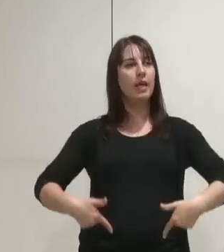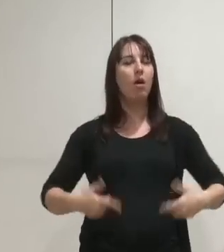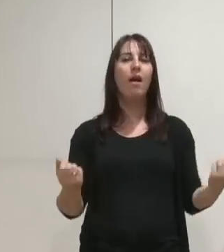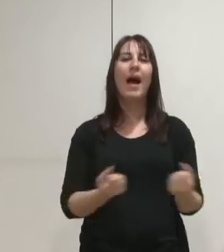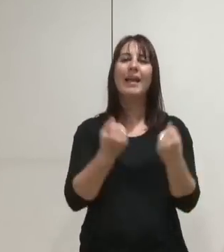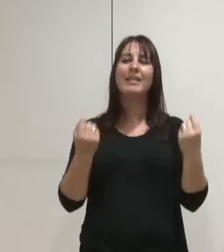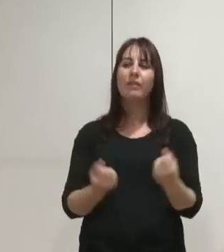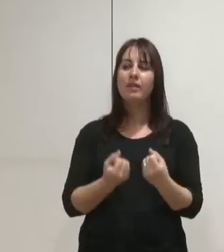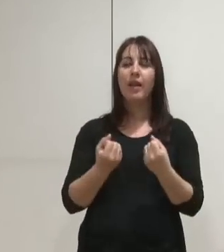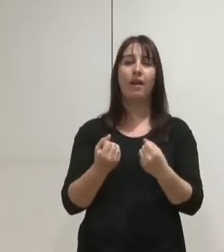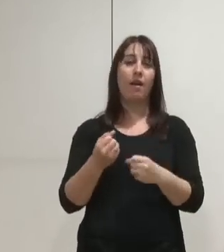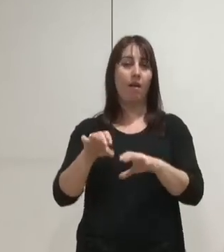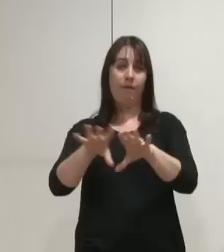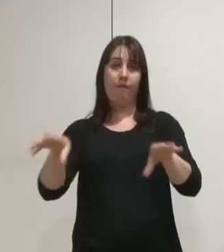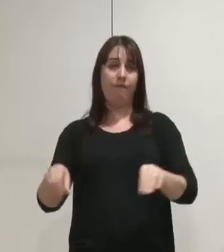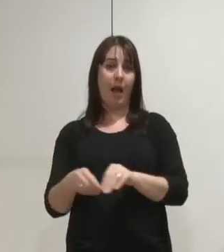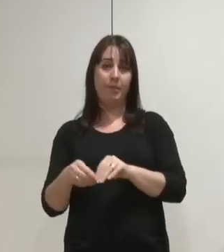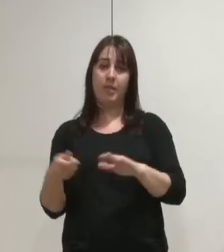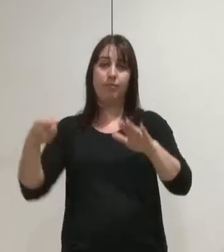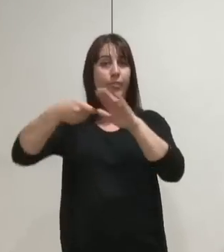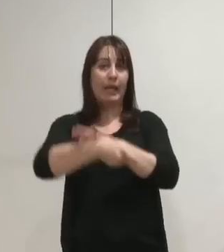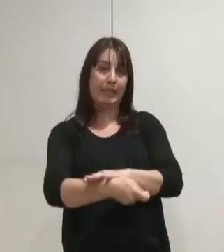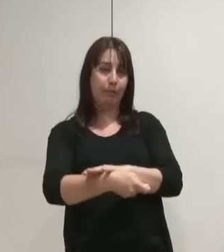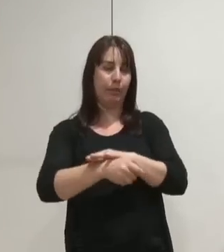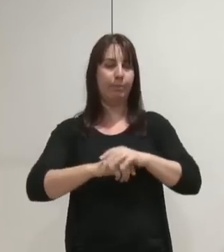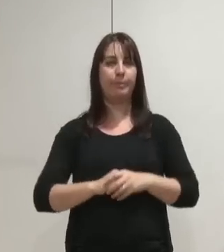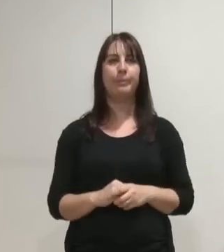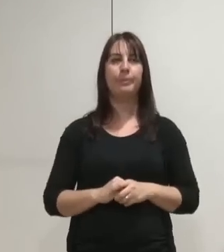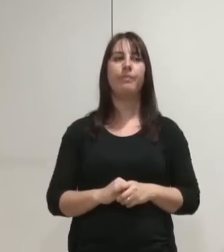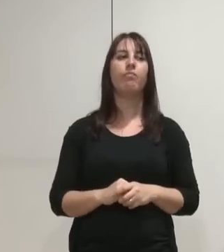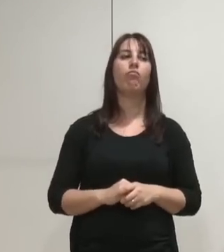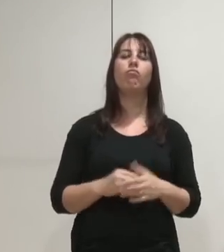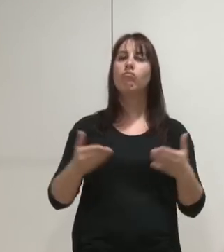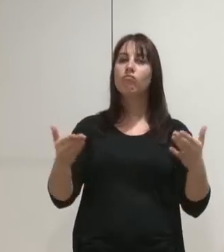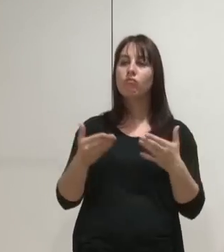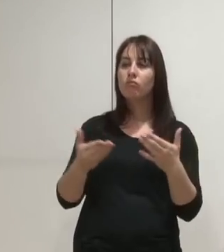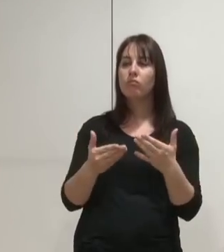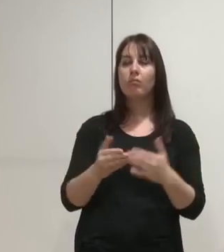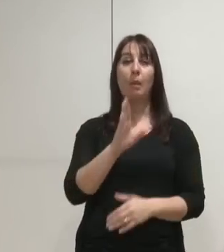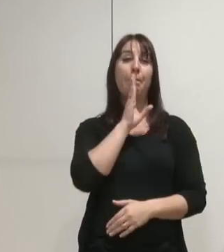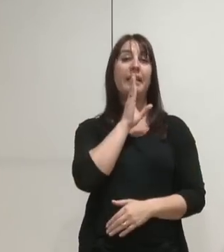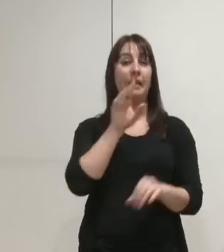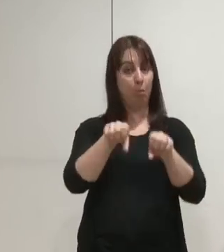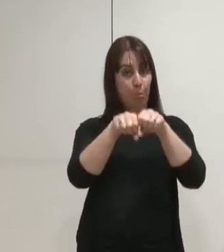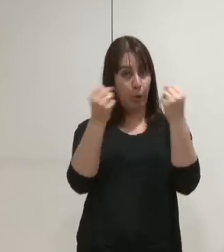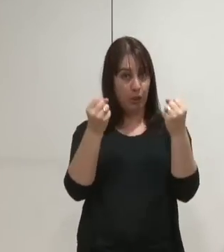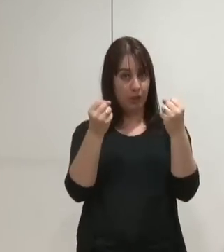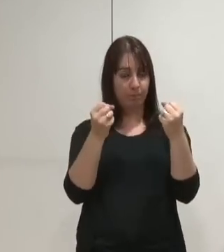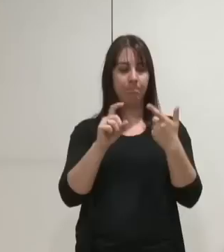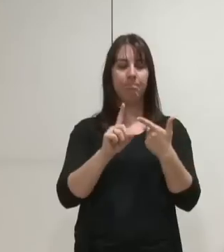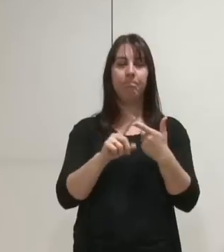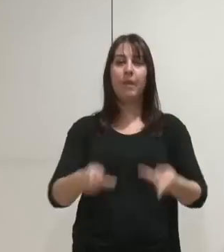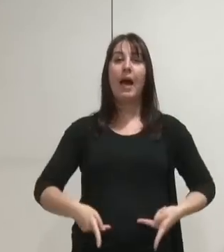font l'objet d'une participation financière des familles il s'agit de la pause méridienne des